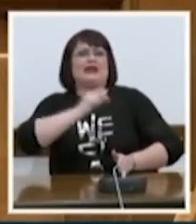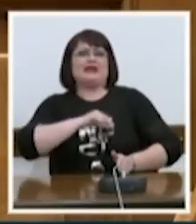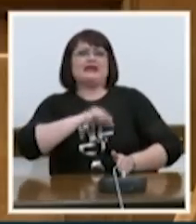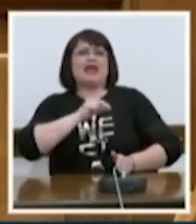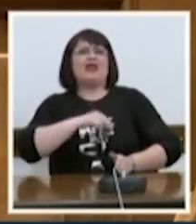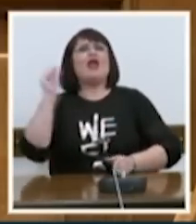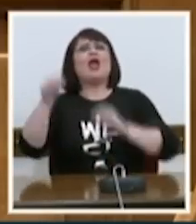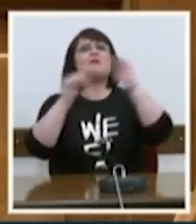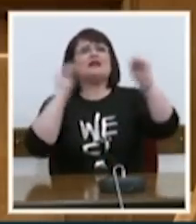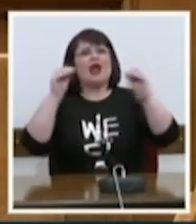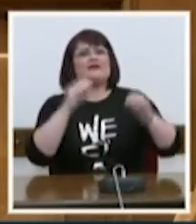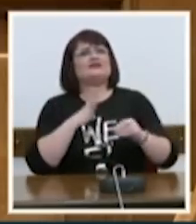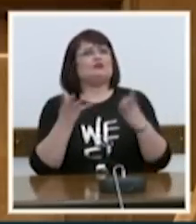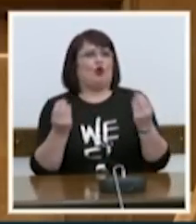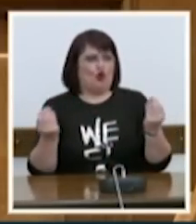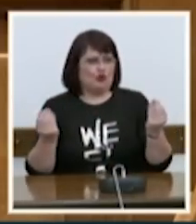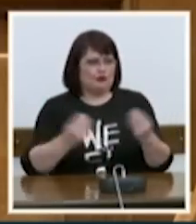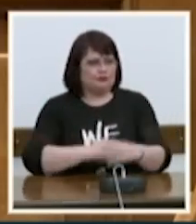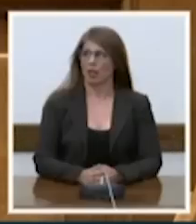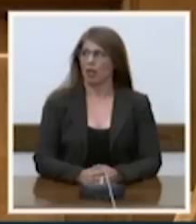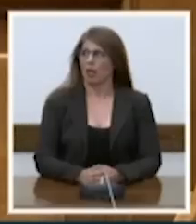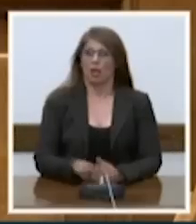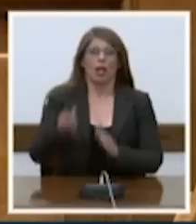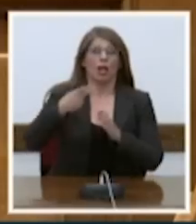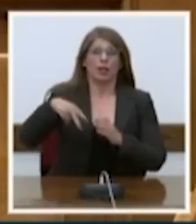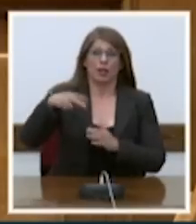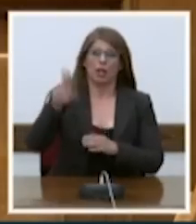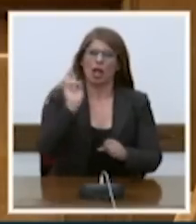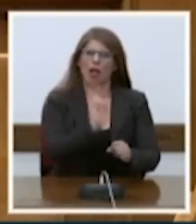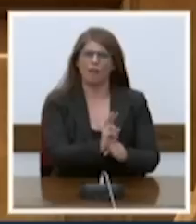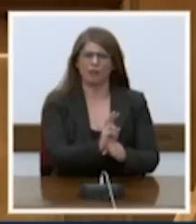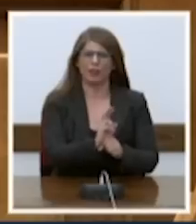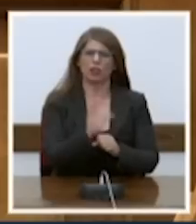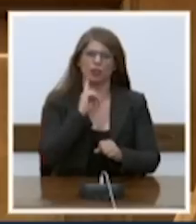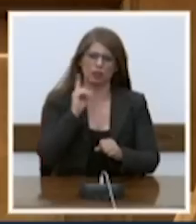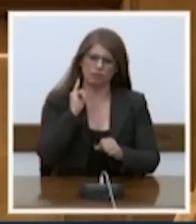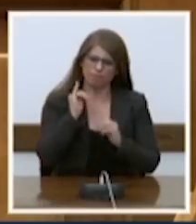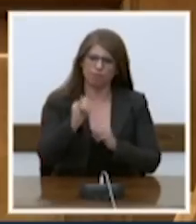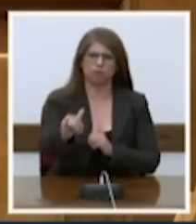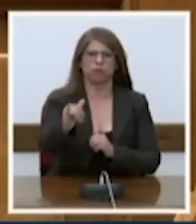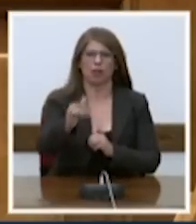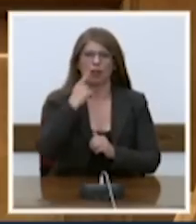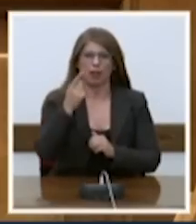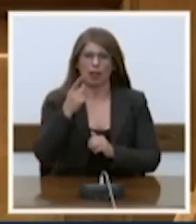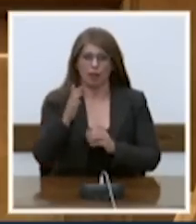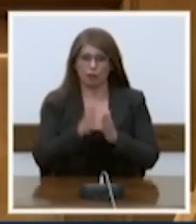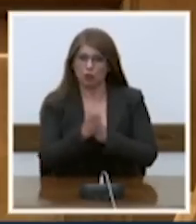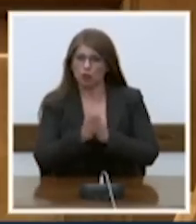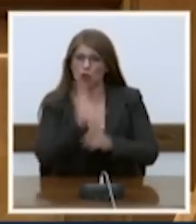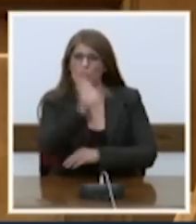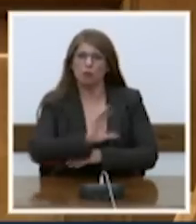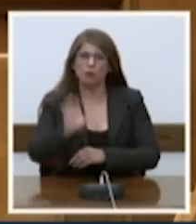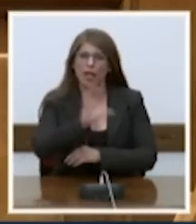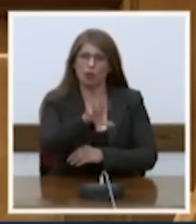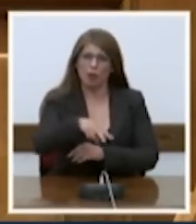εκμετάλλευση των πολλών, αφήνοντας και άθικτο το σπέρμα του αλυτρωτισμού που βλέπουμε ακόμα καλά να κρατεί.